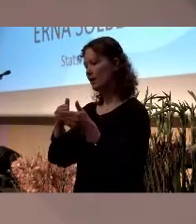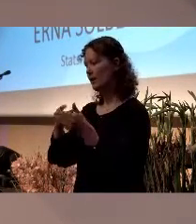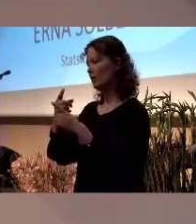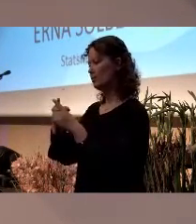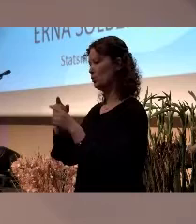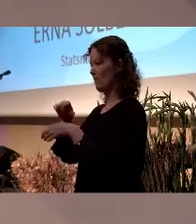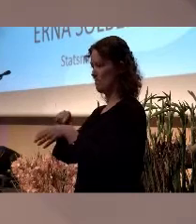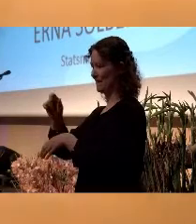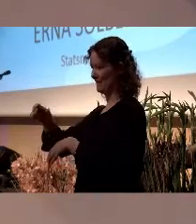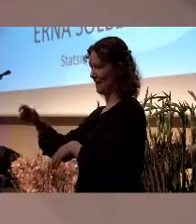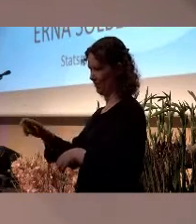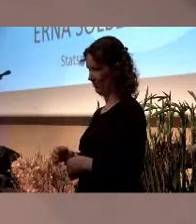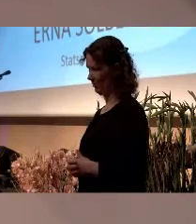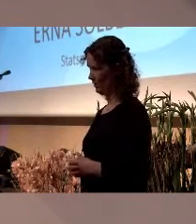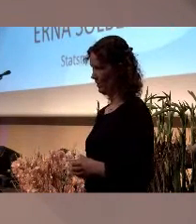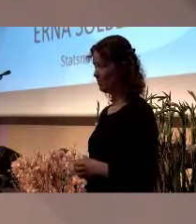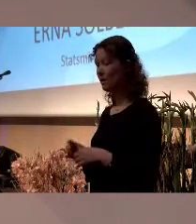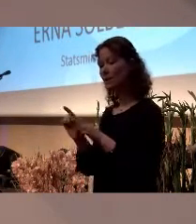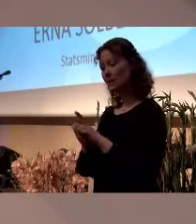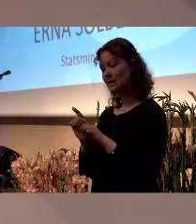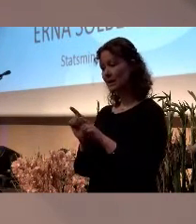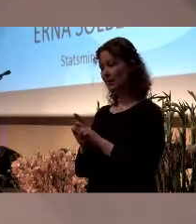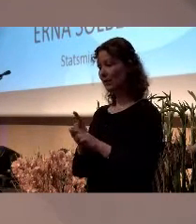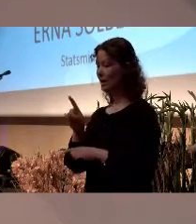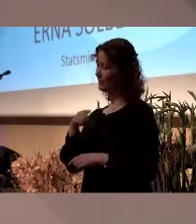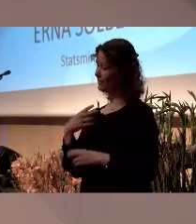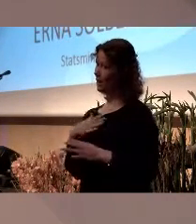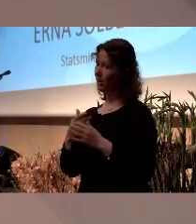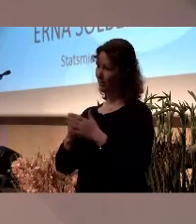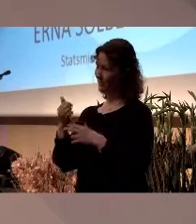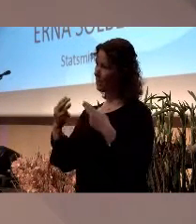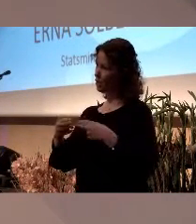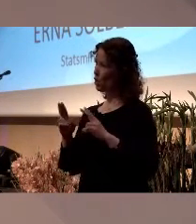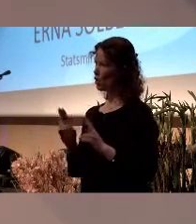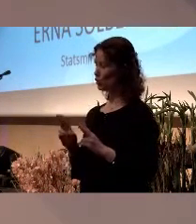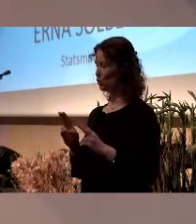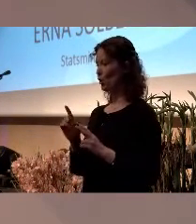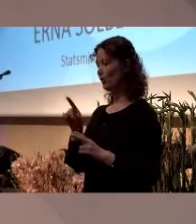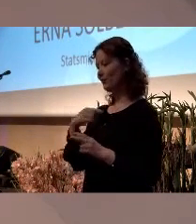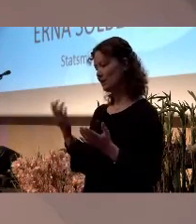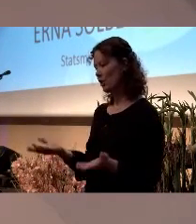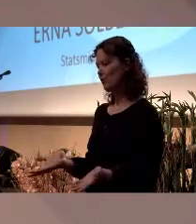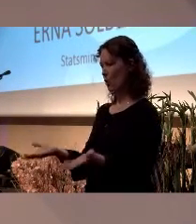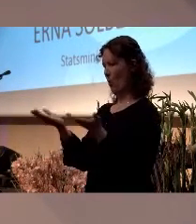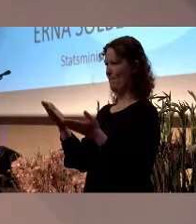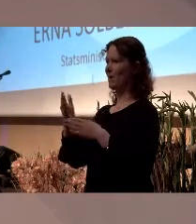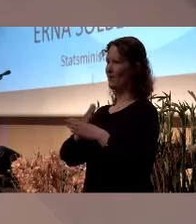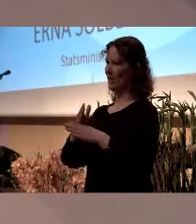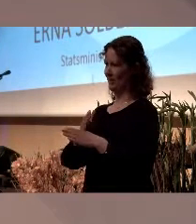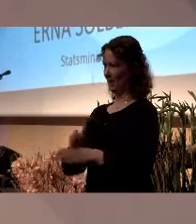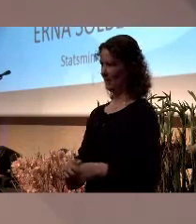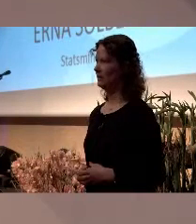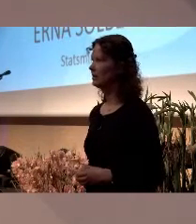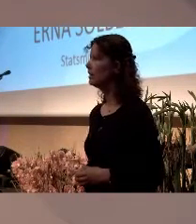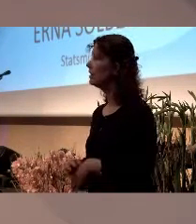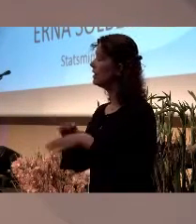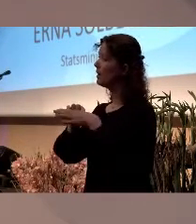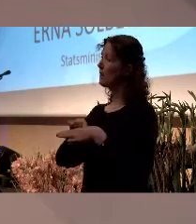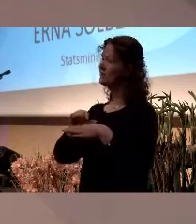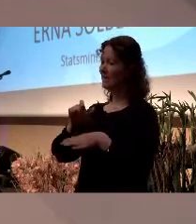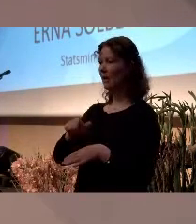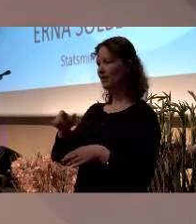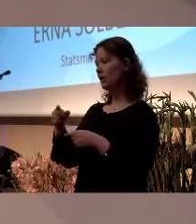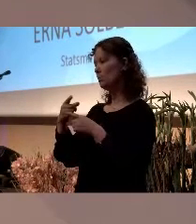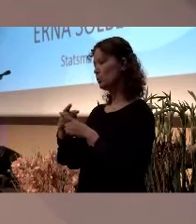pasienten. Likevel så har vi også en viktig rolle for å løfte kvaliteten. Pasienter og